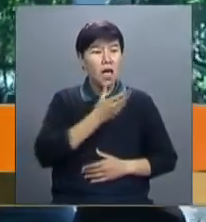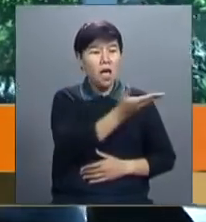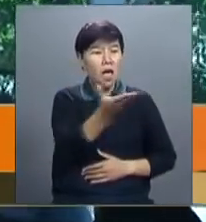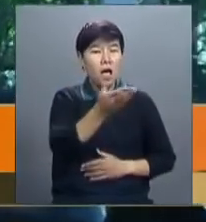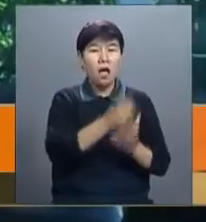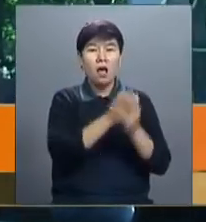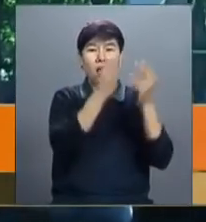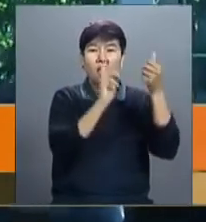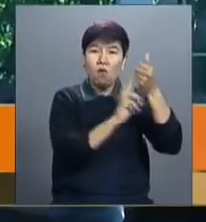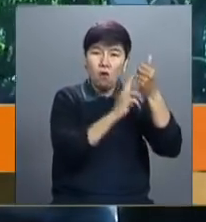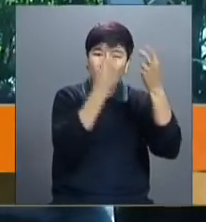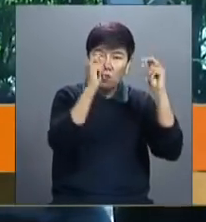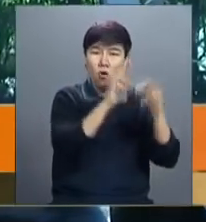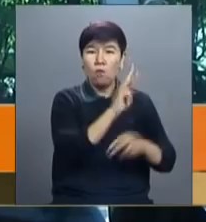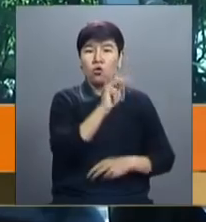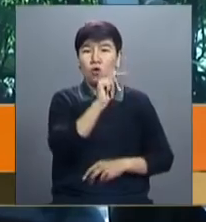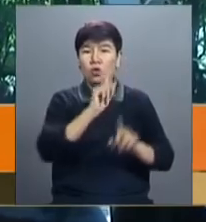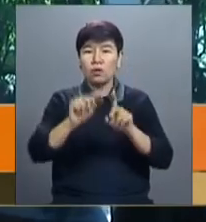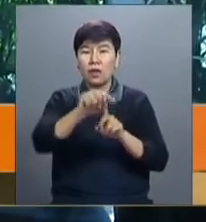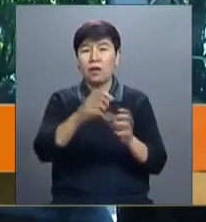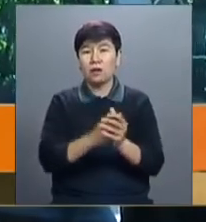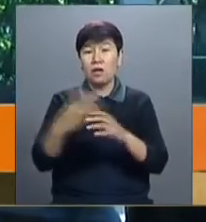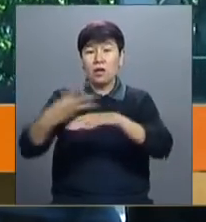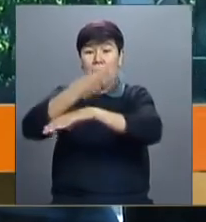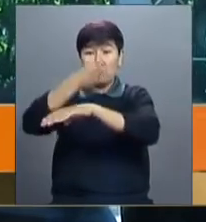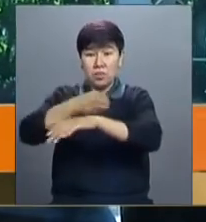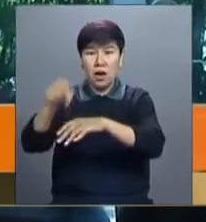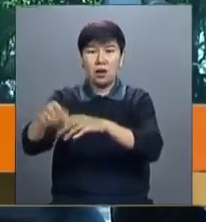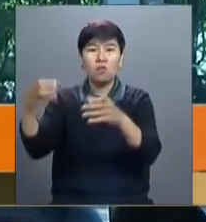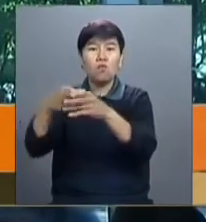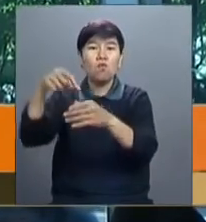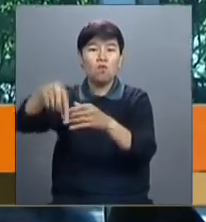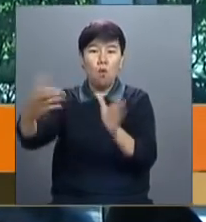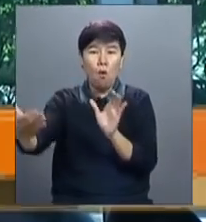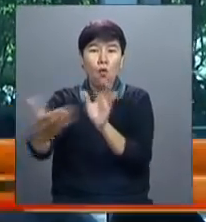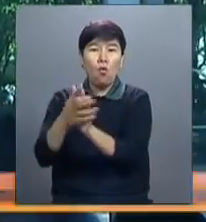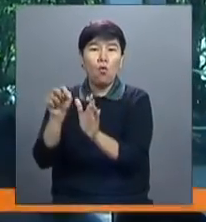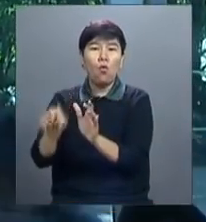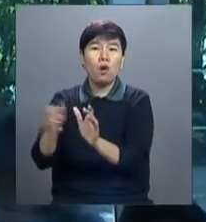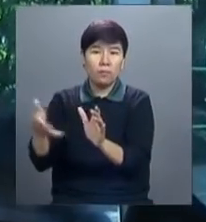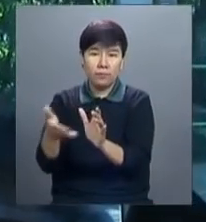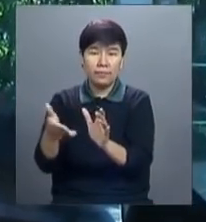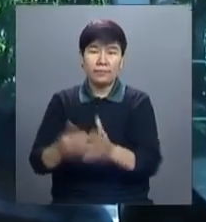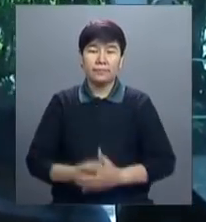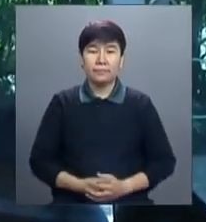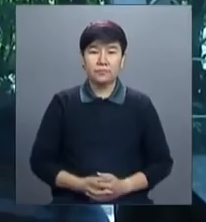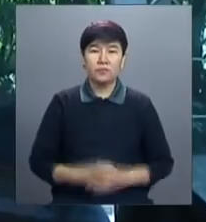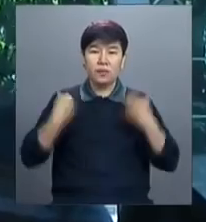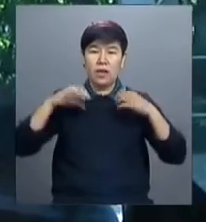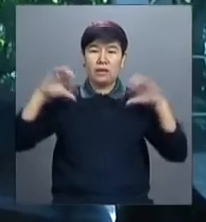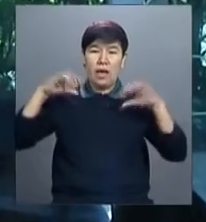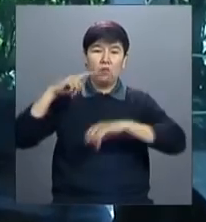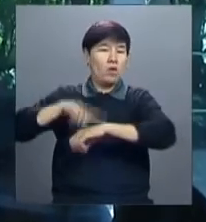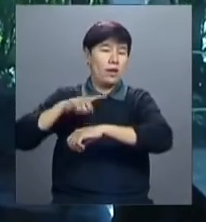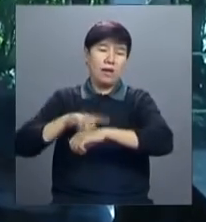ที่ได้ไปทำกิจกรรมส่วนตัวในเกี่ยวกับพรรคการเมืองในเวลาที่ไม่ใช่เวลาราชการเนี่ย